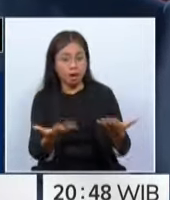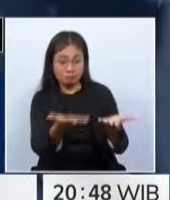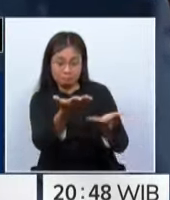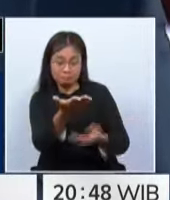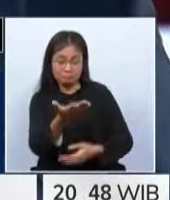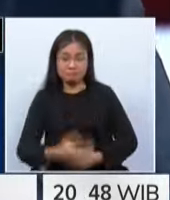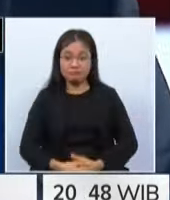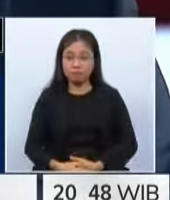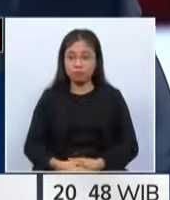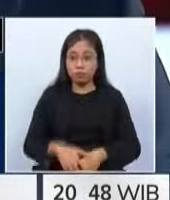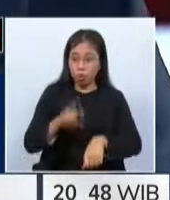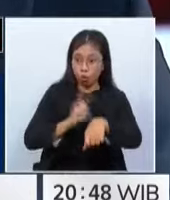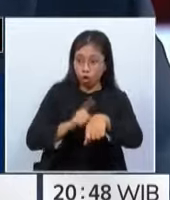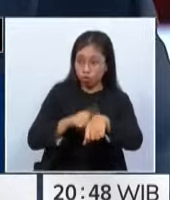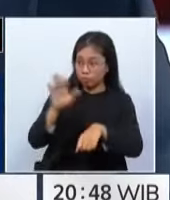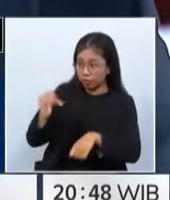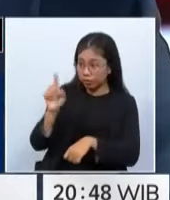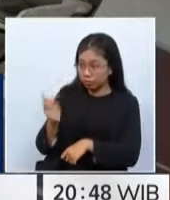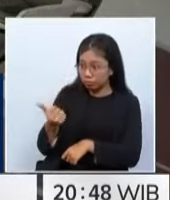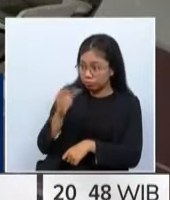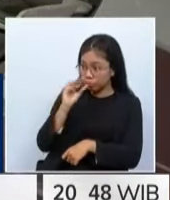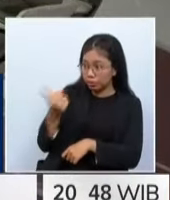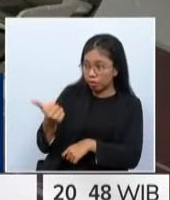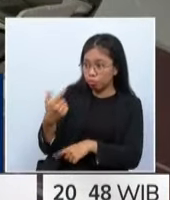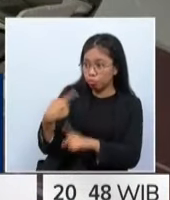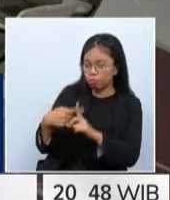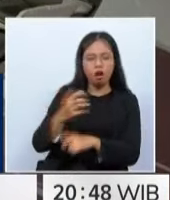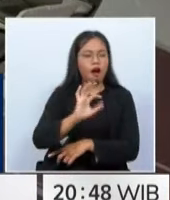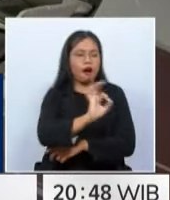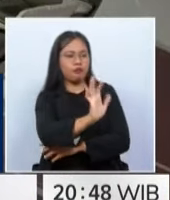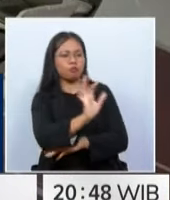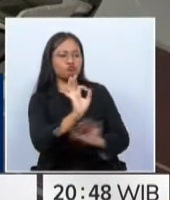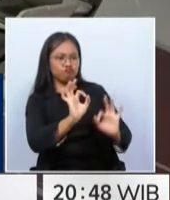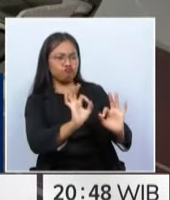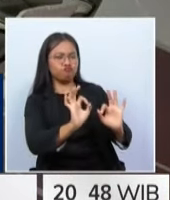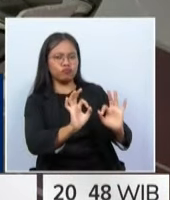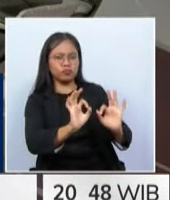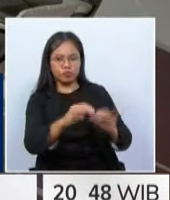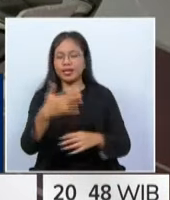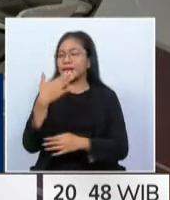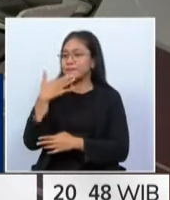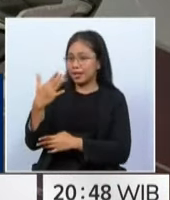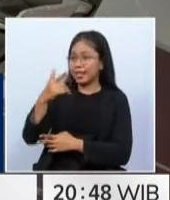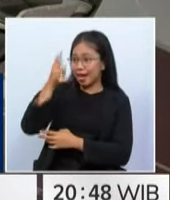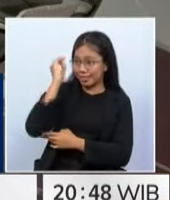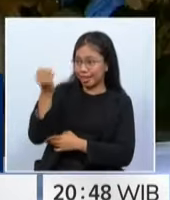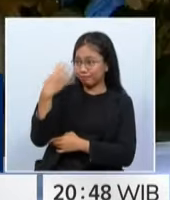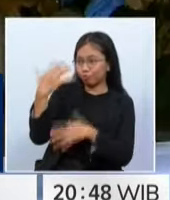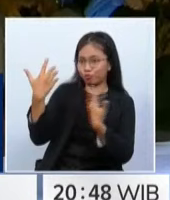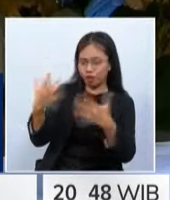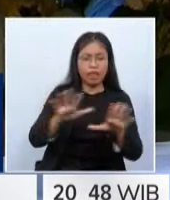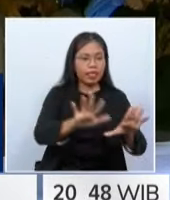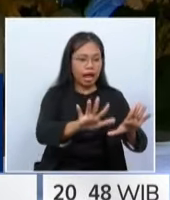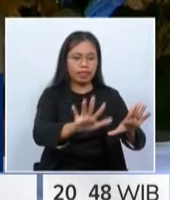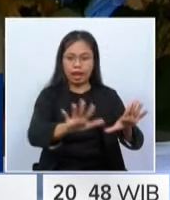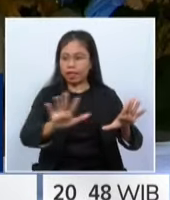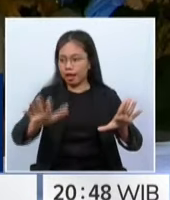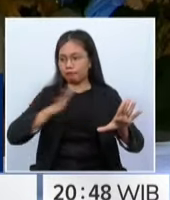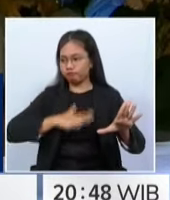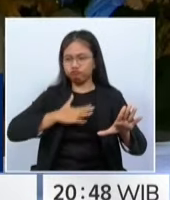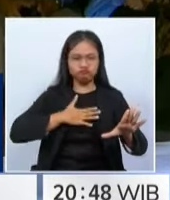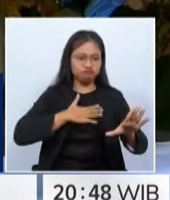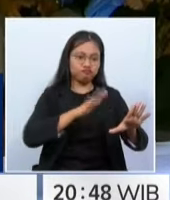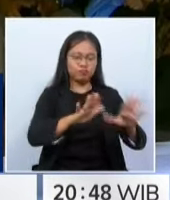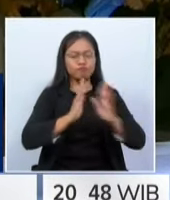lagi cukup baik baik terima kasih Pak Ganjar mohon mohon untuk tenang kami persilakan Bapak